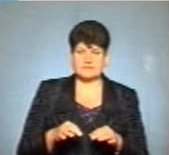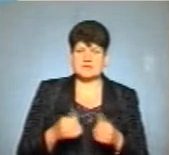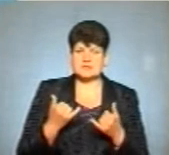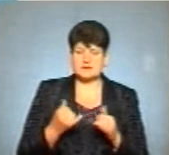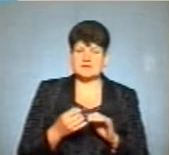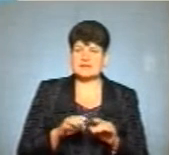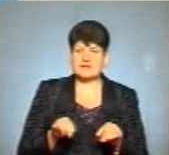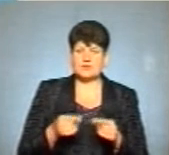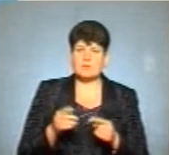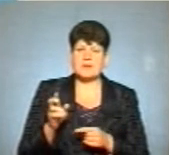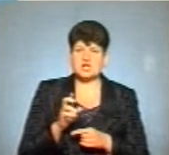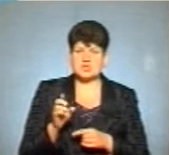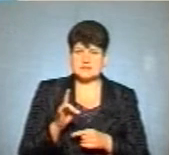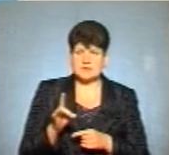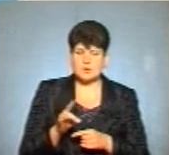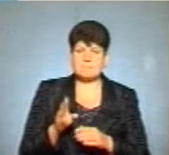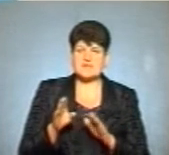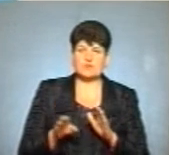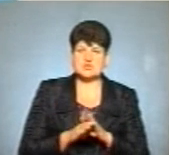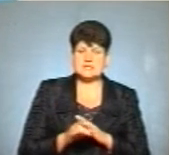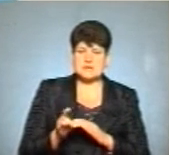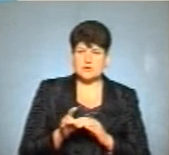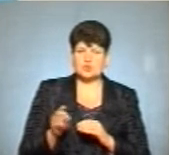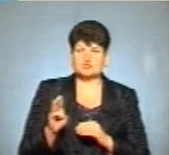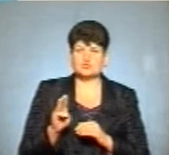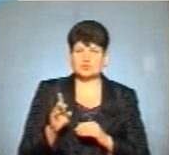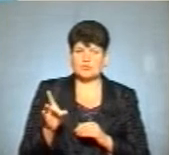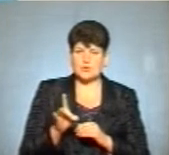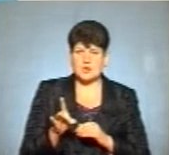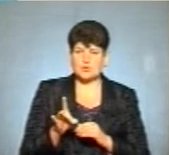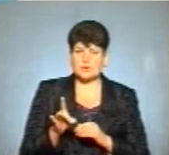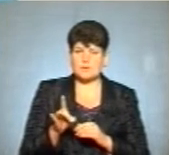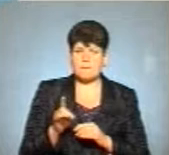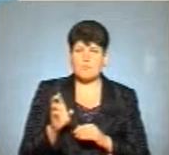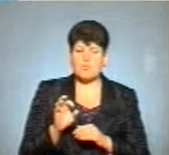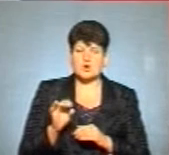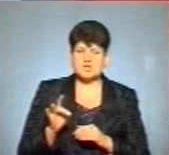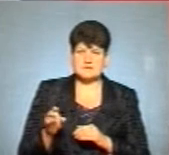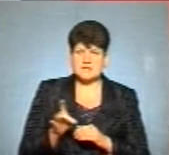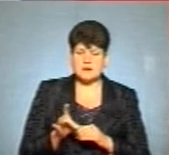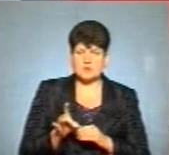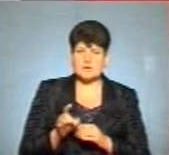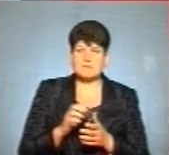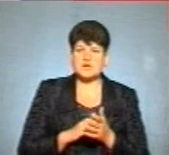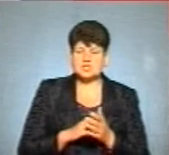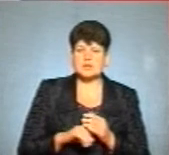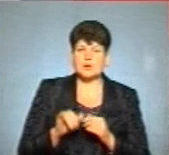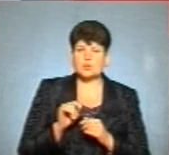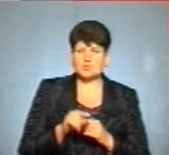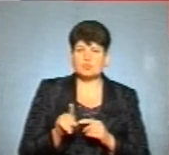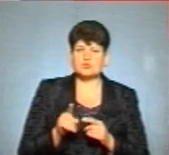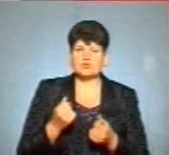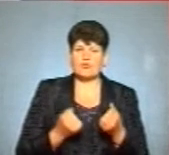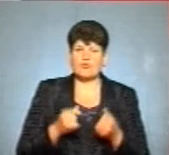не відновлено в Бережанському районі, в Підволочиському районі, в Шумському районі, в Борщівському районі. Причина, напевно, в тому, що водії